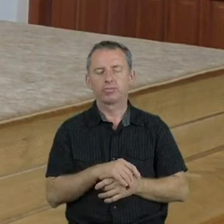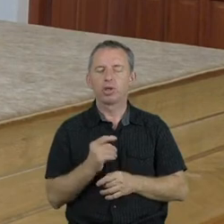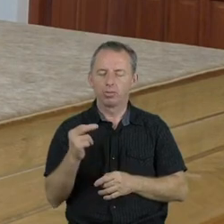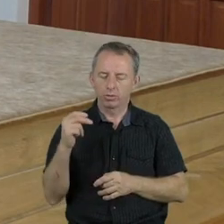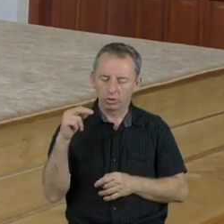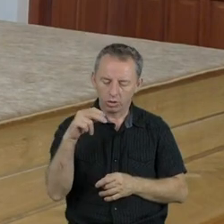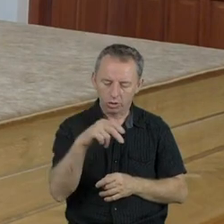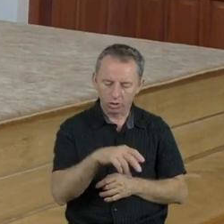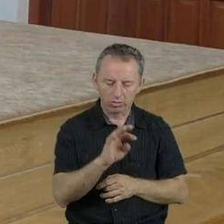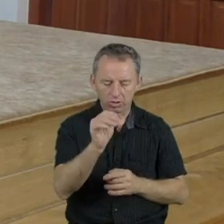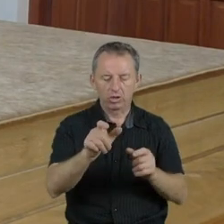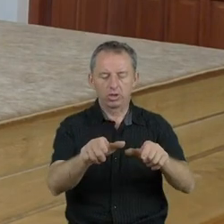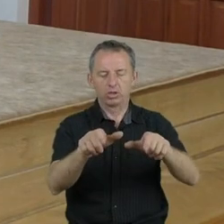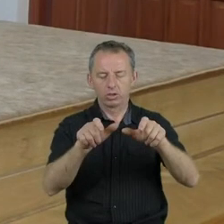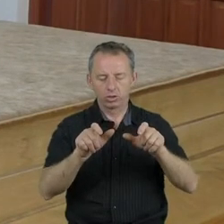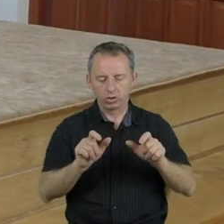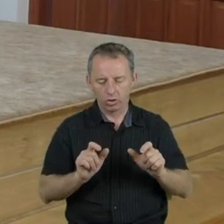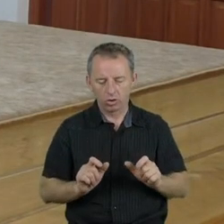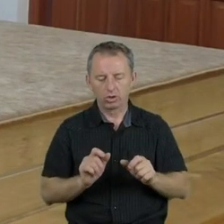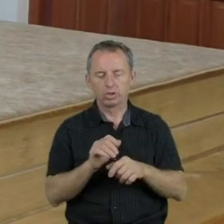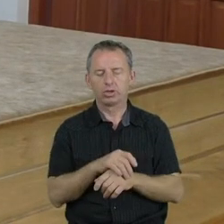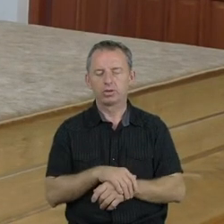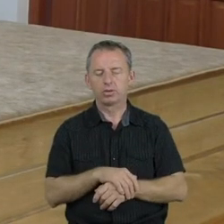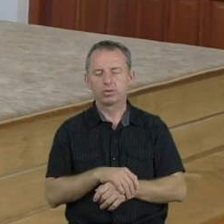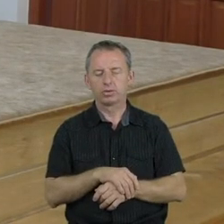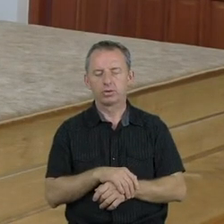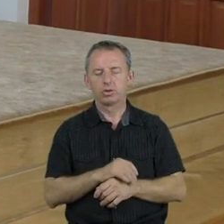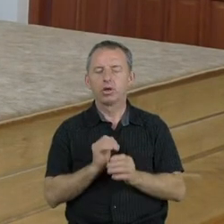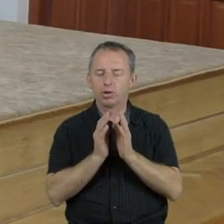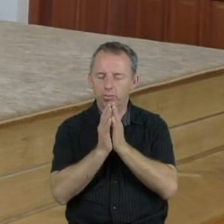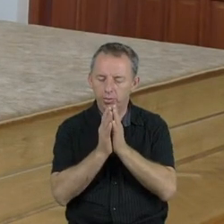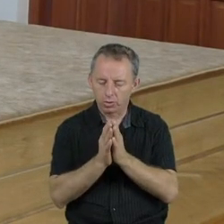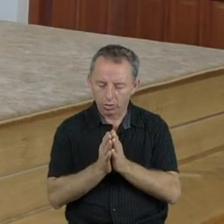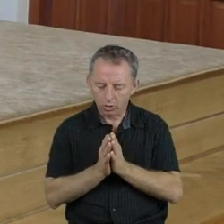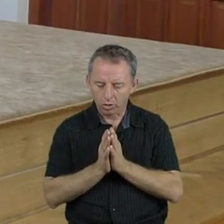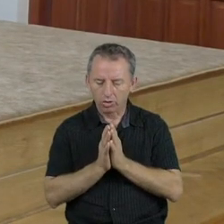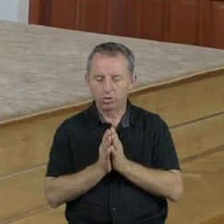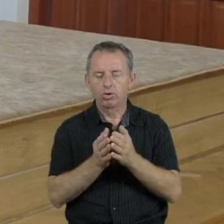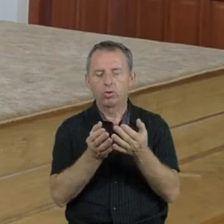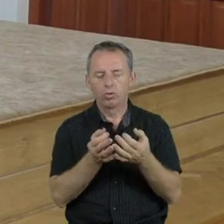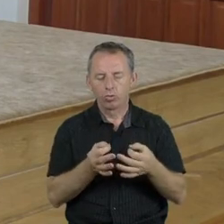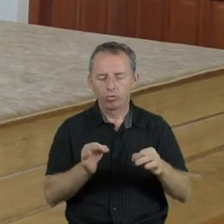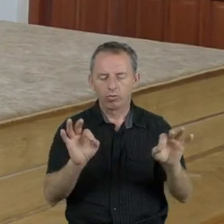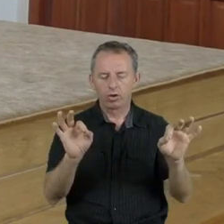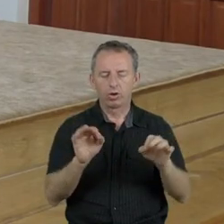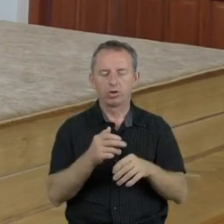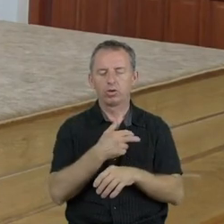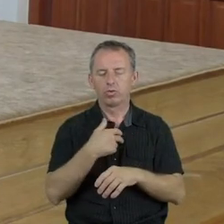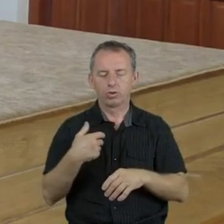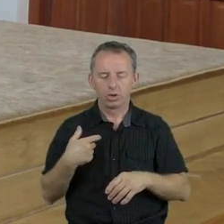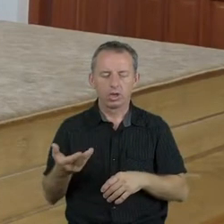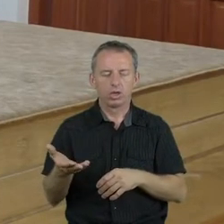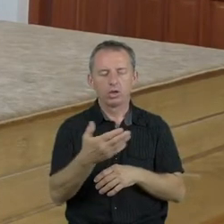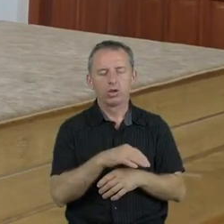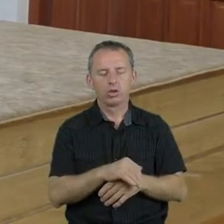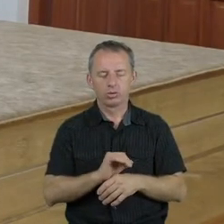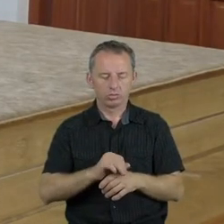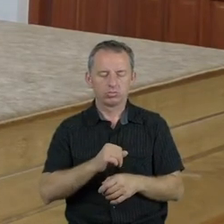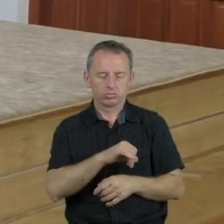przychodzimy przed Twój tron, aby prosić Cię, byś nas uwolnił od przekleństwa